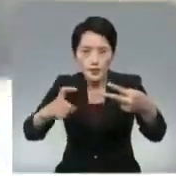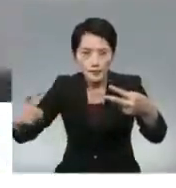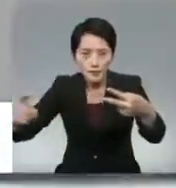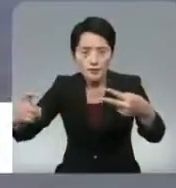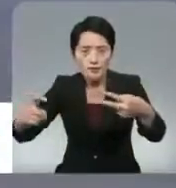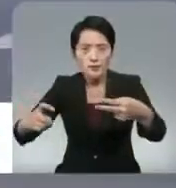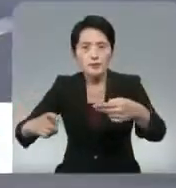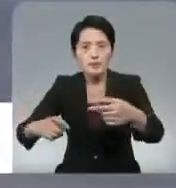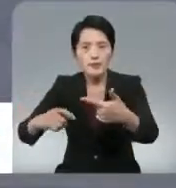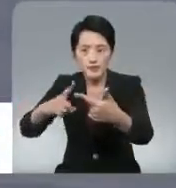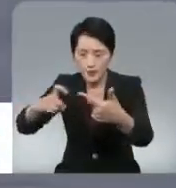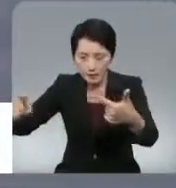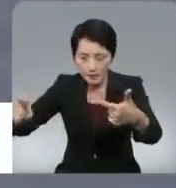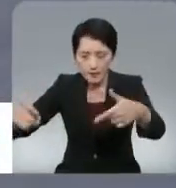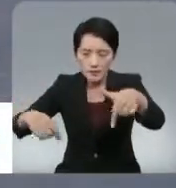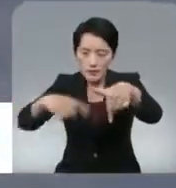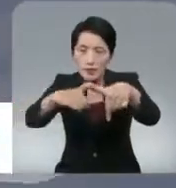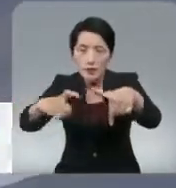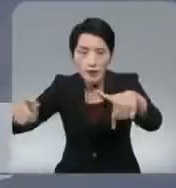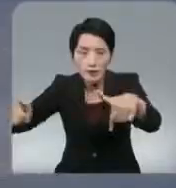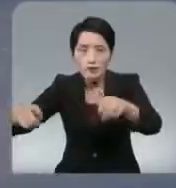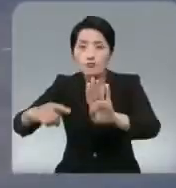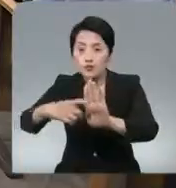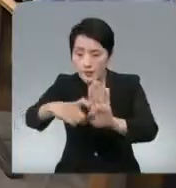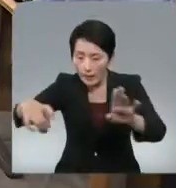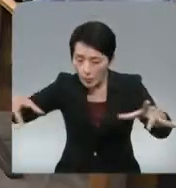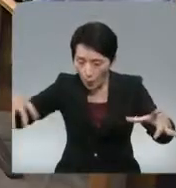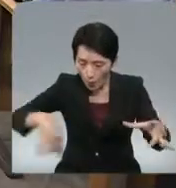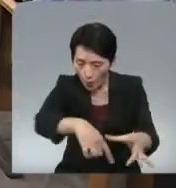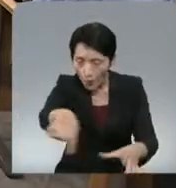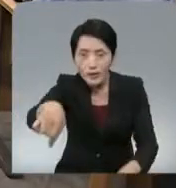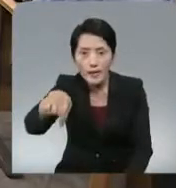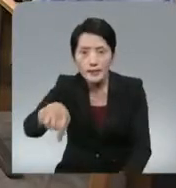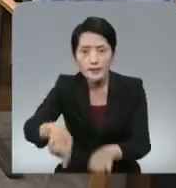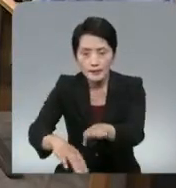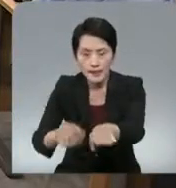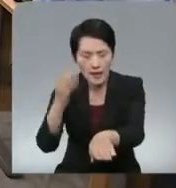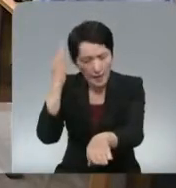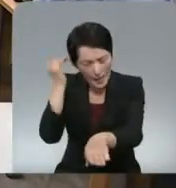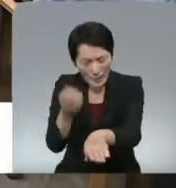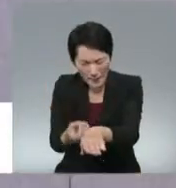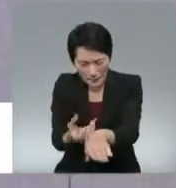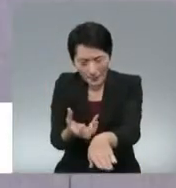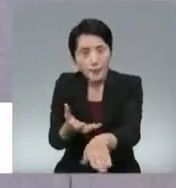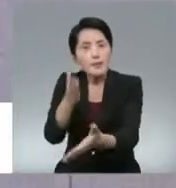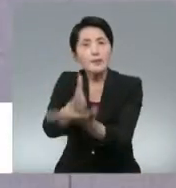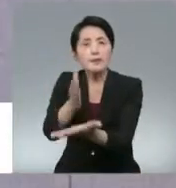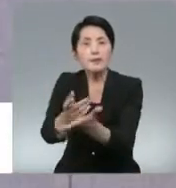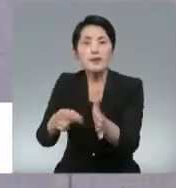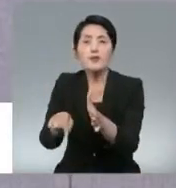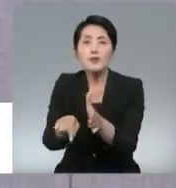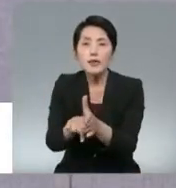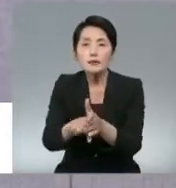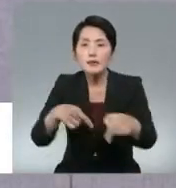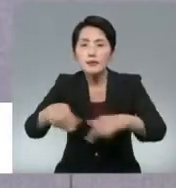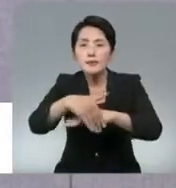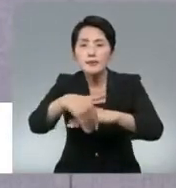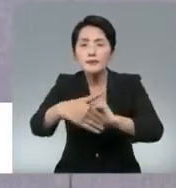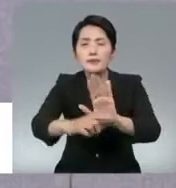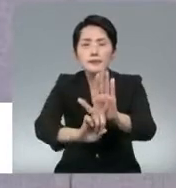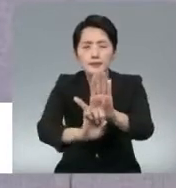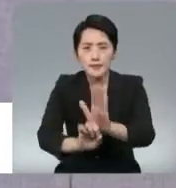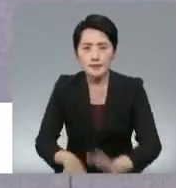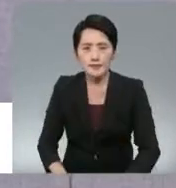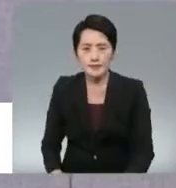trong sạch hơn năm 2030 trong đó thành phố công bố sẽ cấm xe ô tô chạy bằng dầu diesel có lượng sa thải ở mức 4